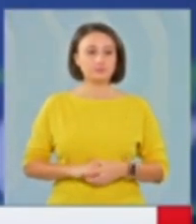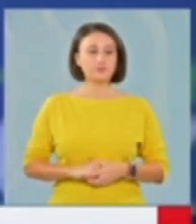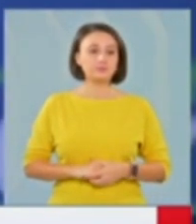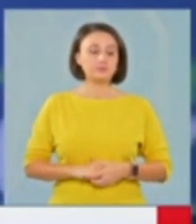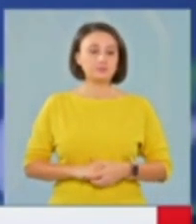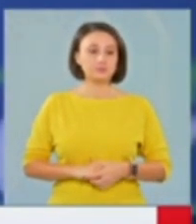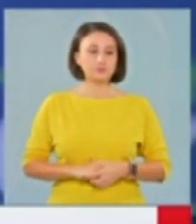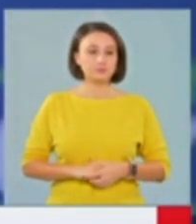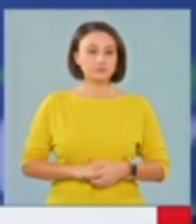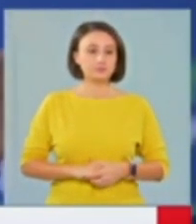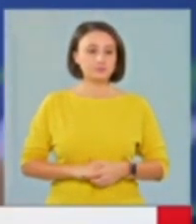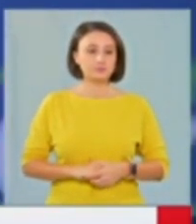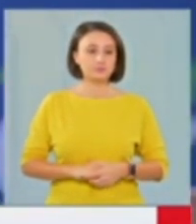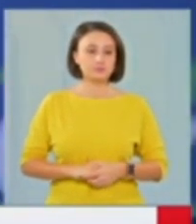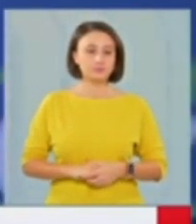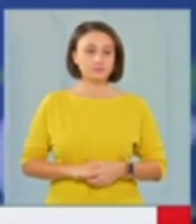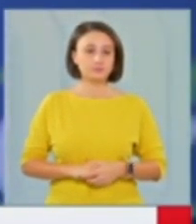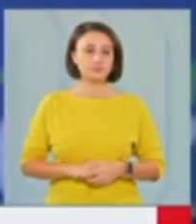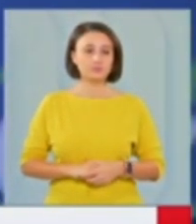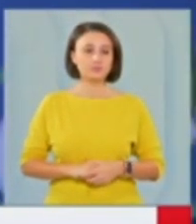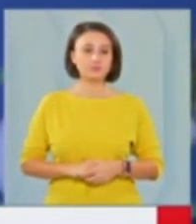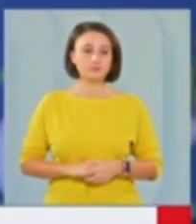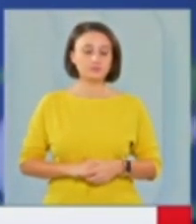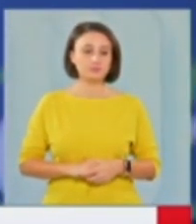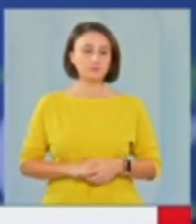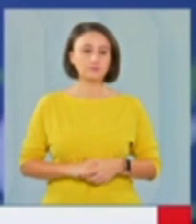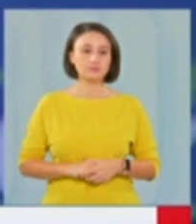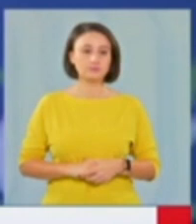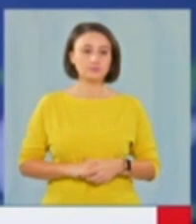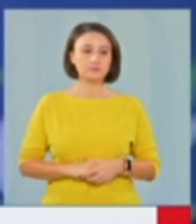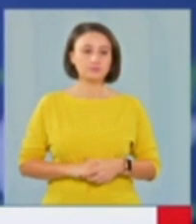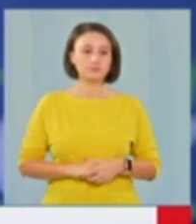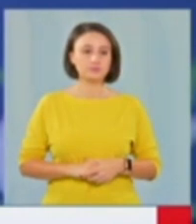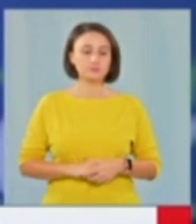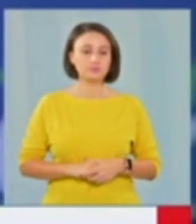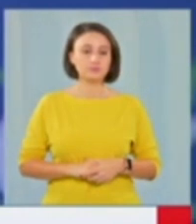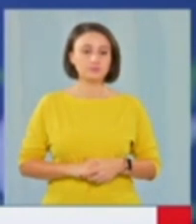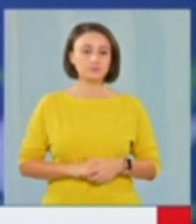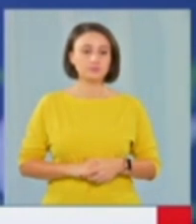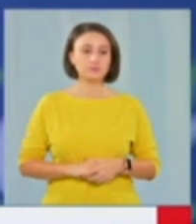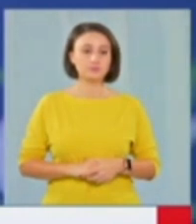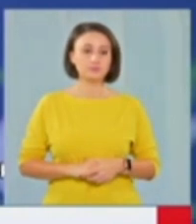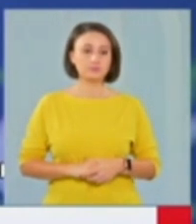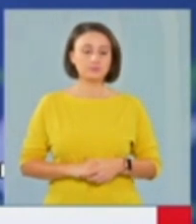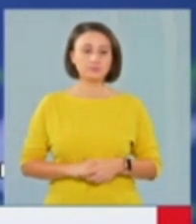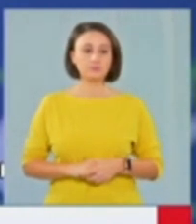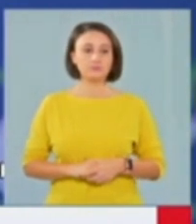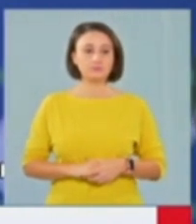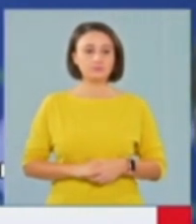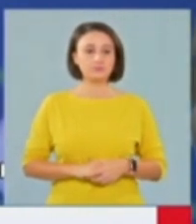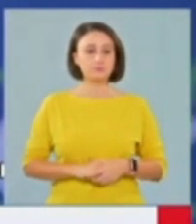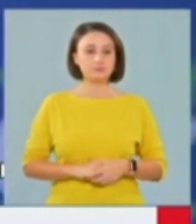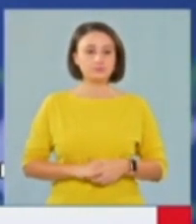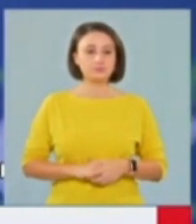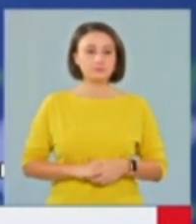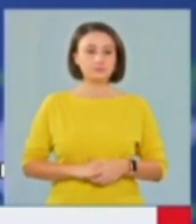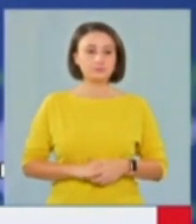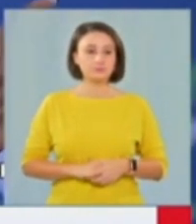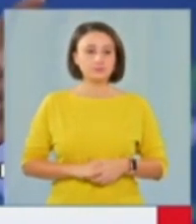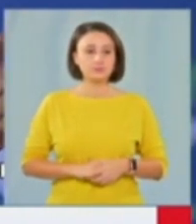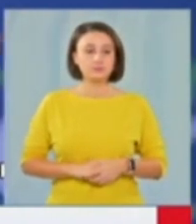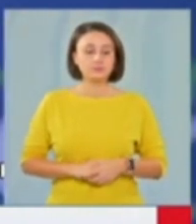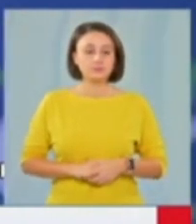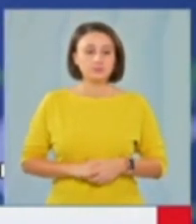Instead of spreading misinformation and disinformation about the last election, we should be trying to strengthen